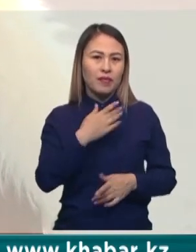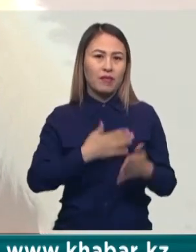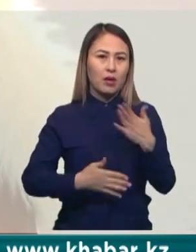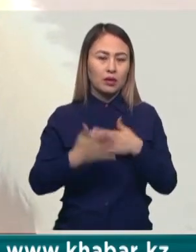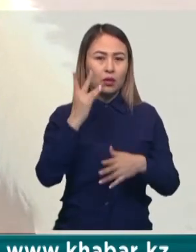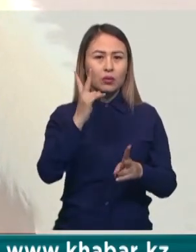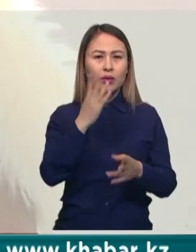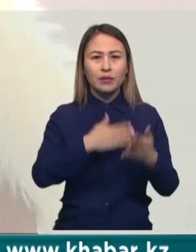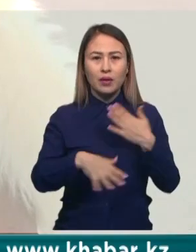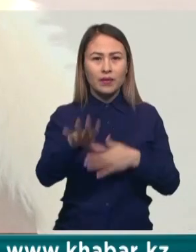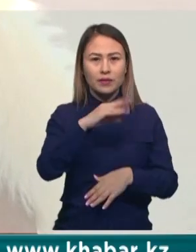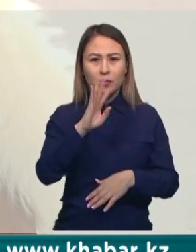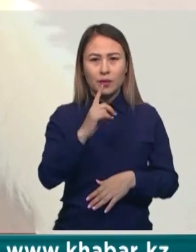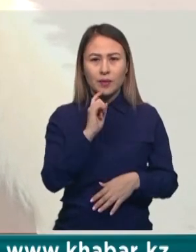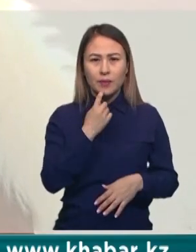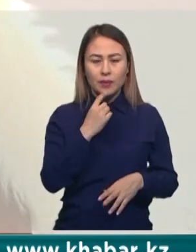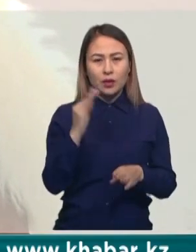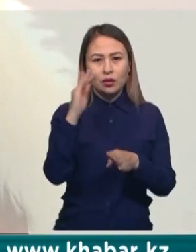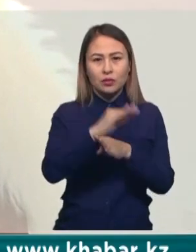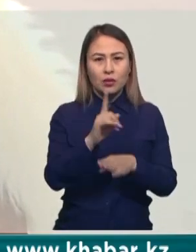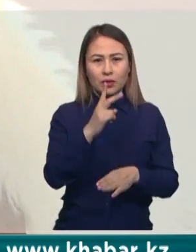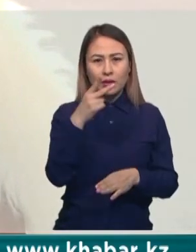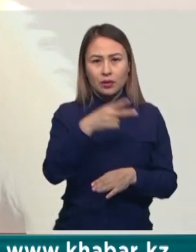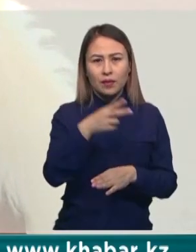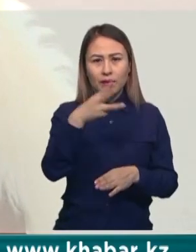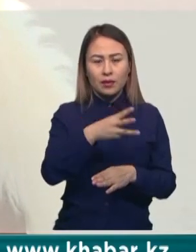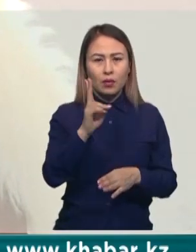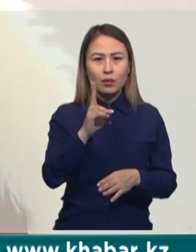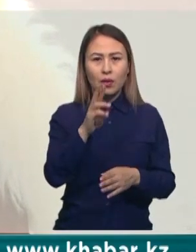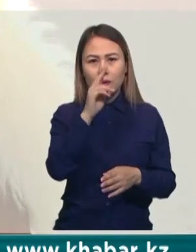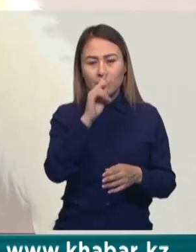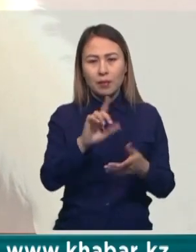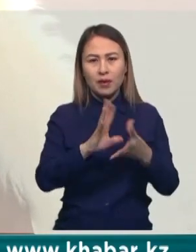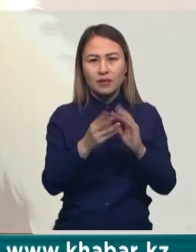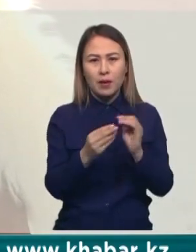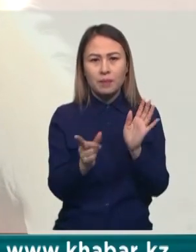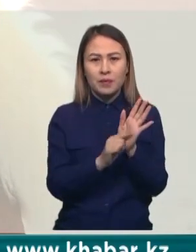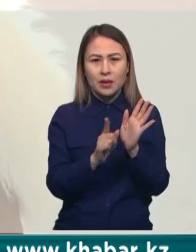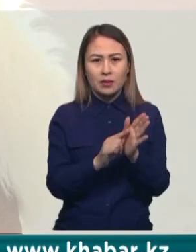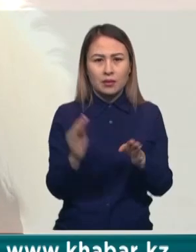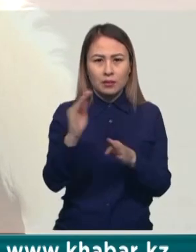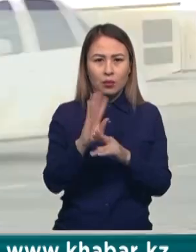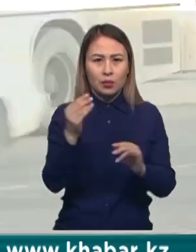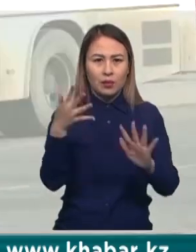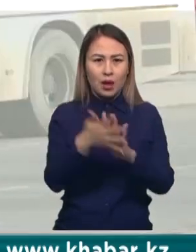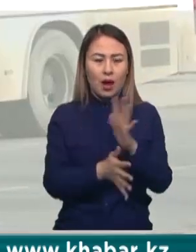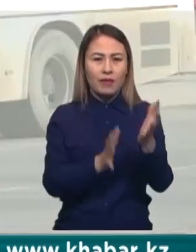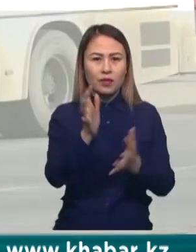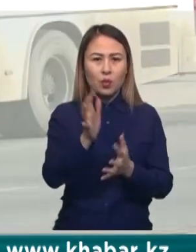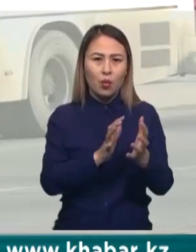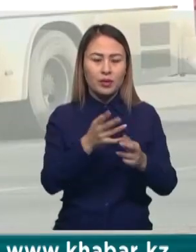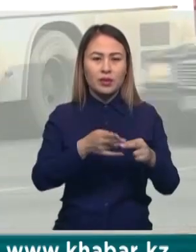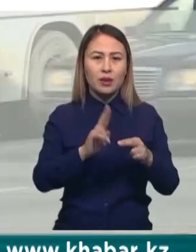секілді адамдарға қиын болатын болды. Бар жоғы 2-3 мың теңгеге өскен зейнетақыны енді автобусқа жұмсайтын болдым.